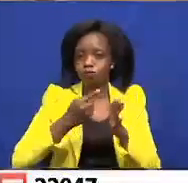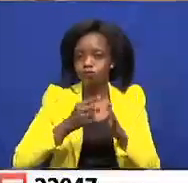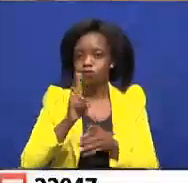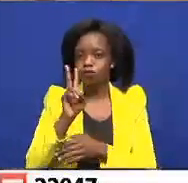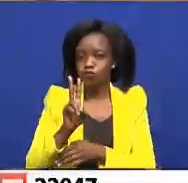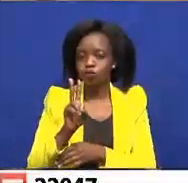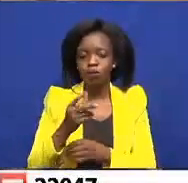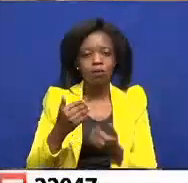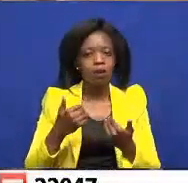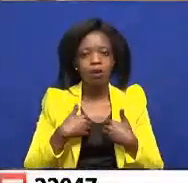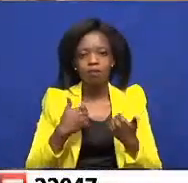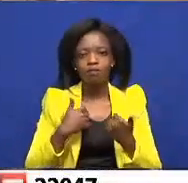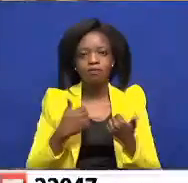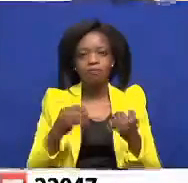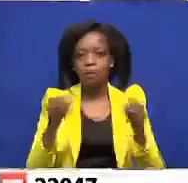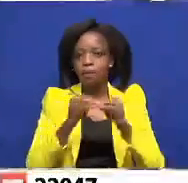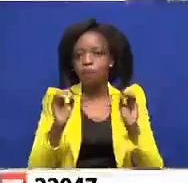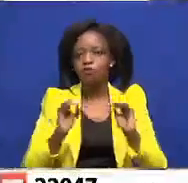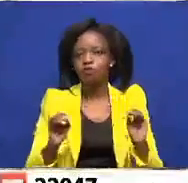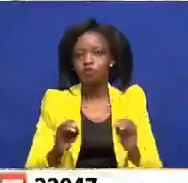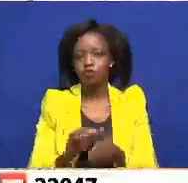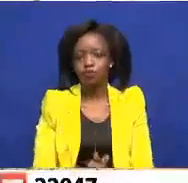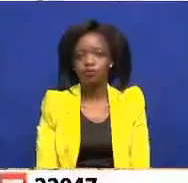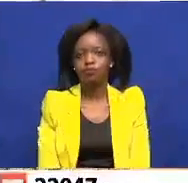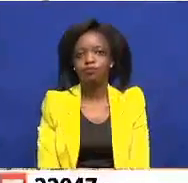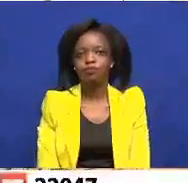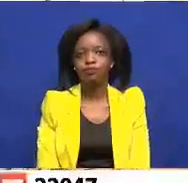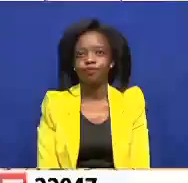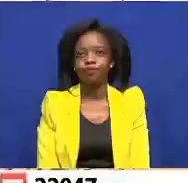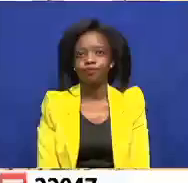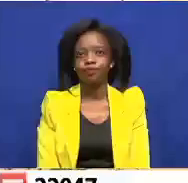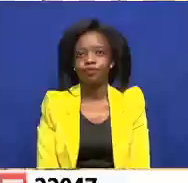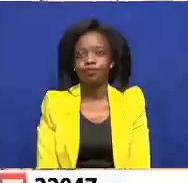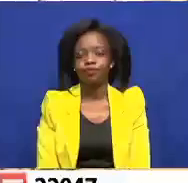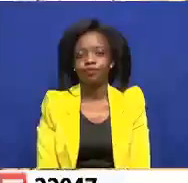bore no fruit. Mwangi Maina, TV 47, Nairobi.